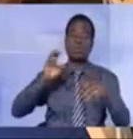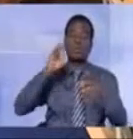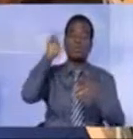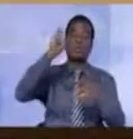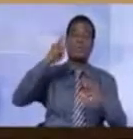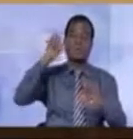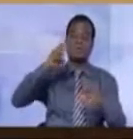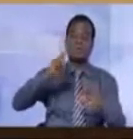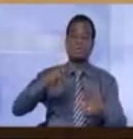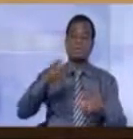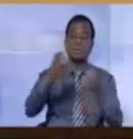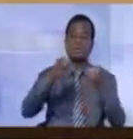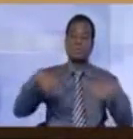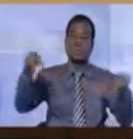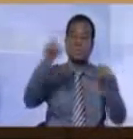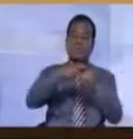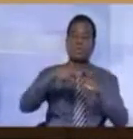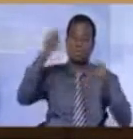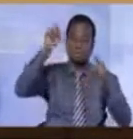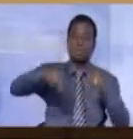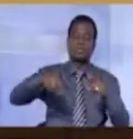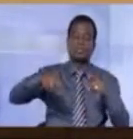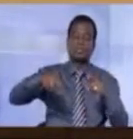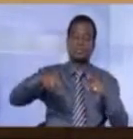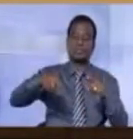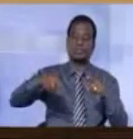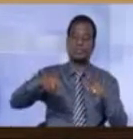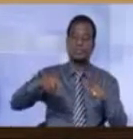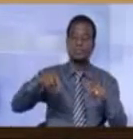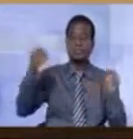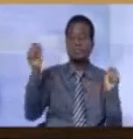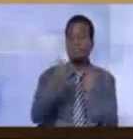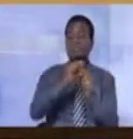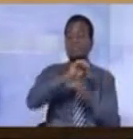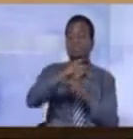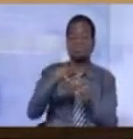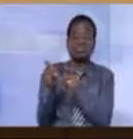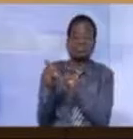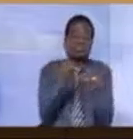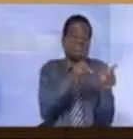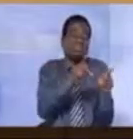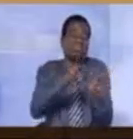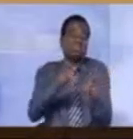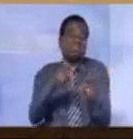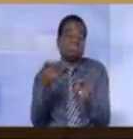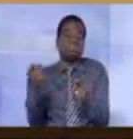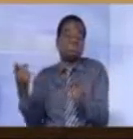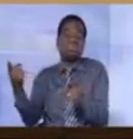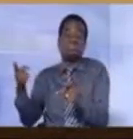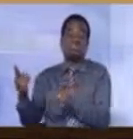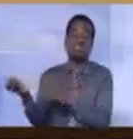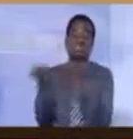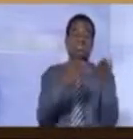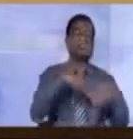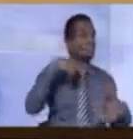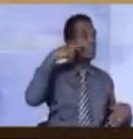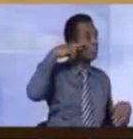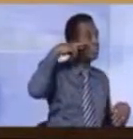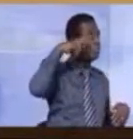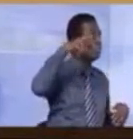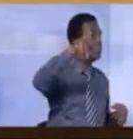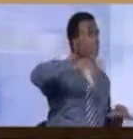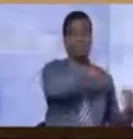démocratie s'entend également que nous devons, malgré nos positions respectives, porter un